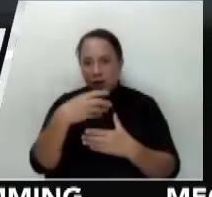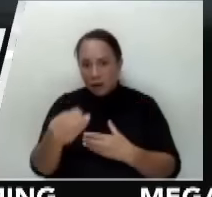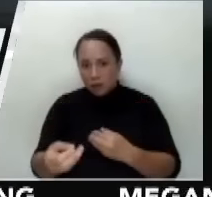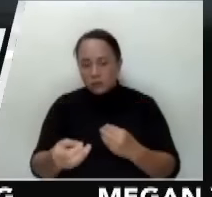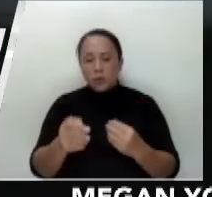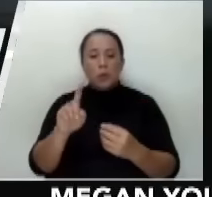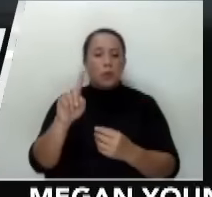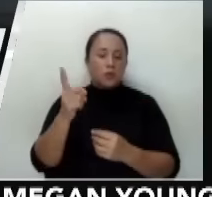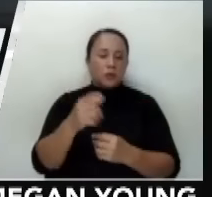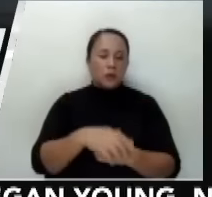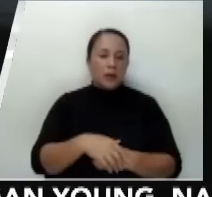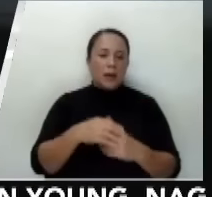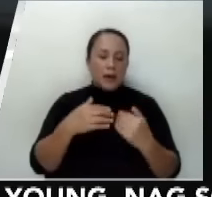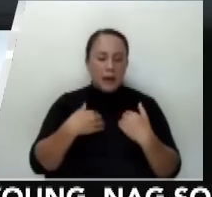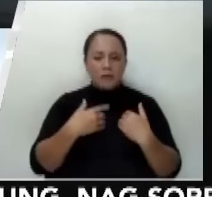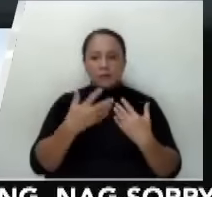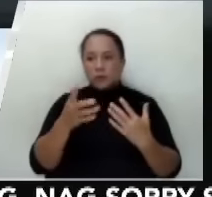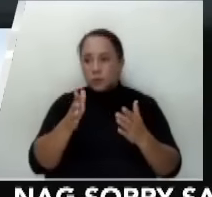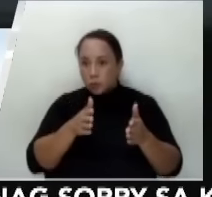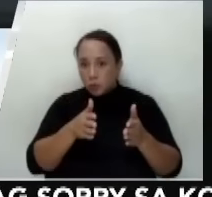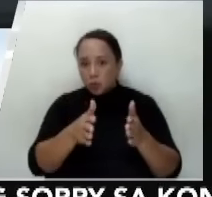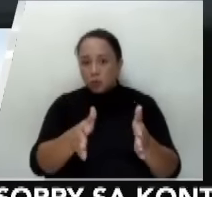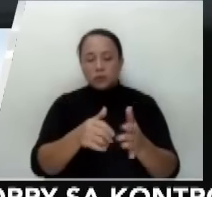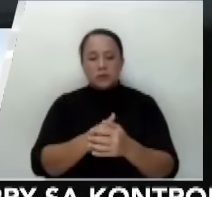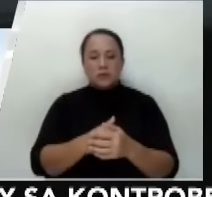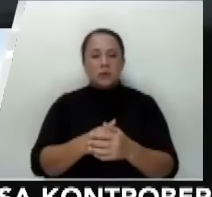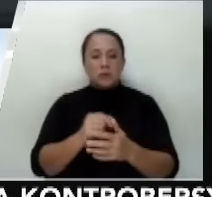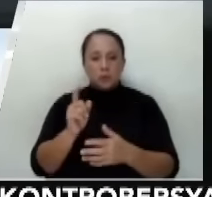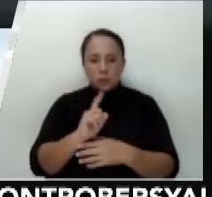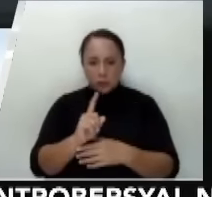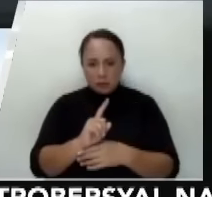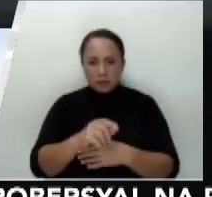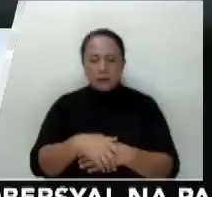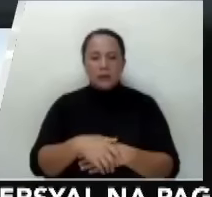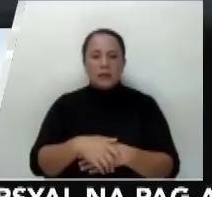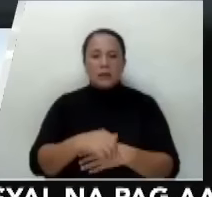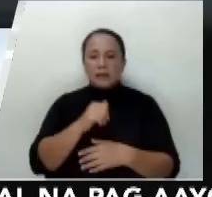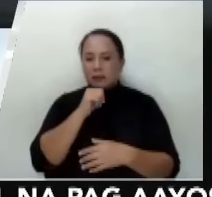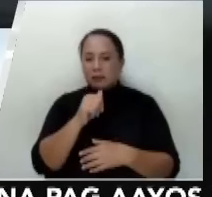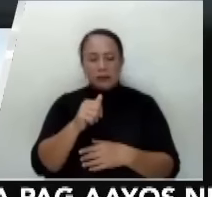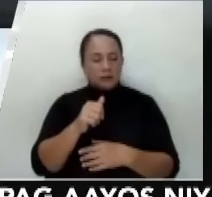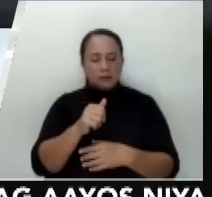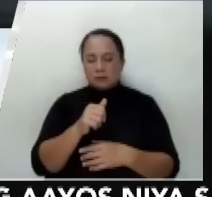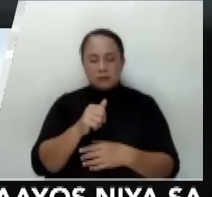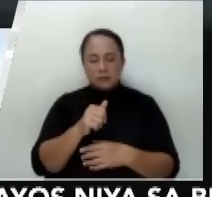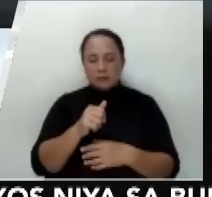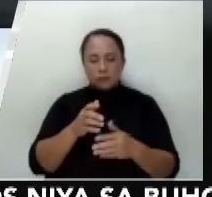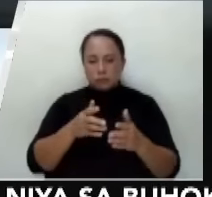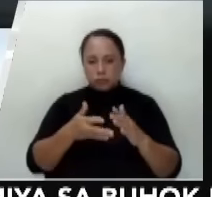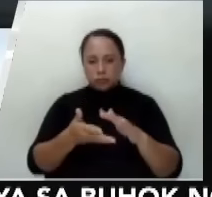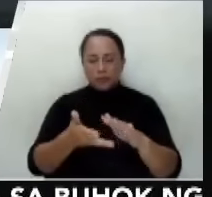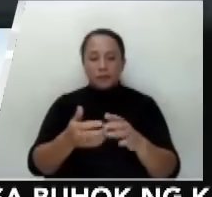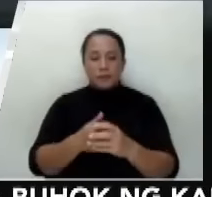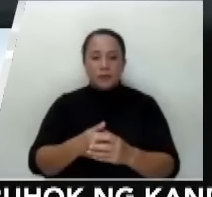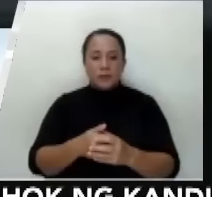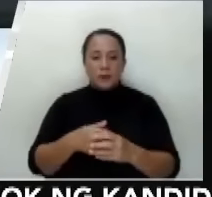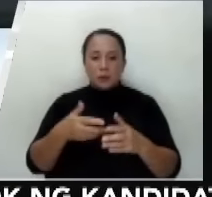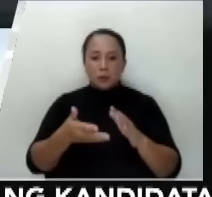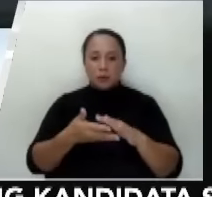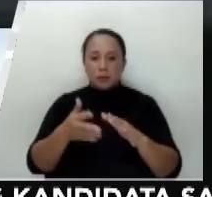may mga certain roads na hindi talaga sila nararapat. Imagine mo, ang takbo lang nila, maximum